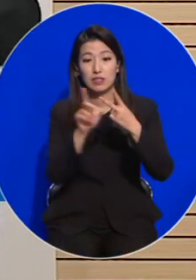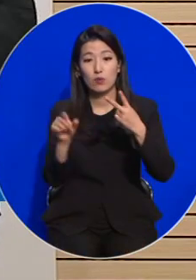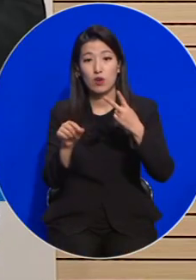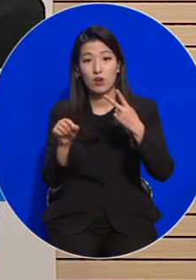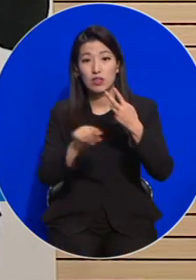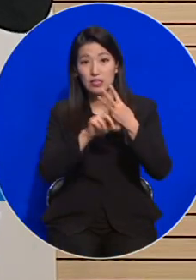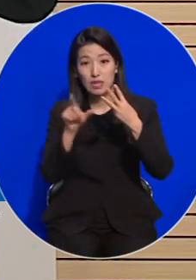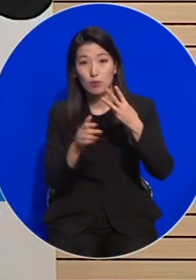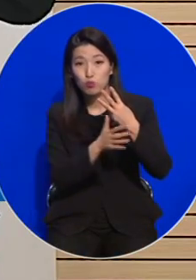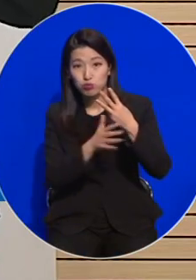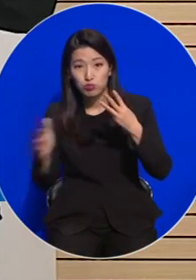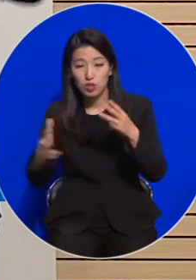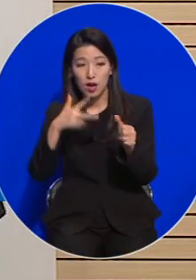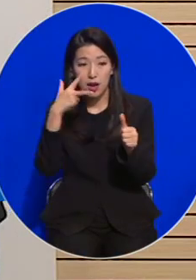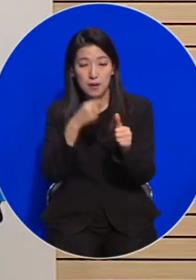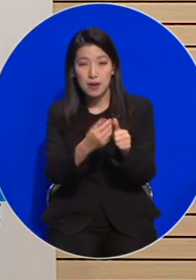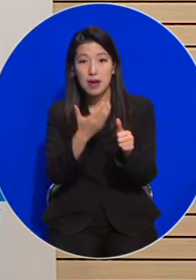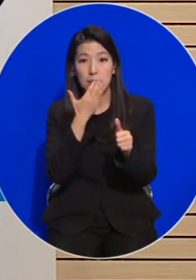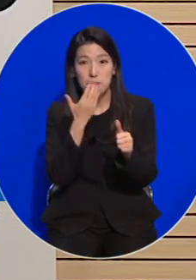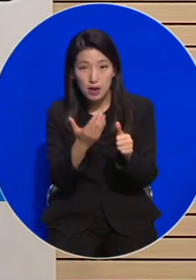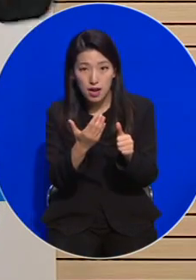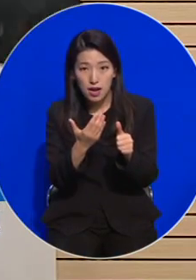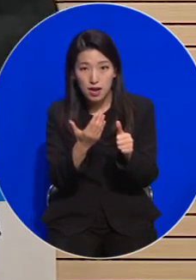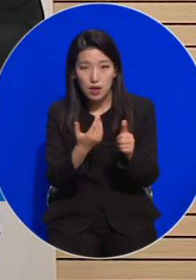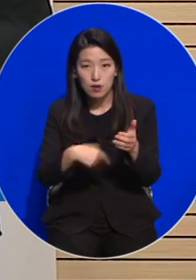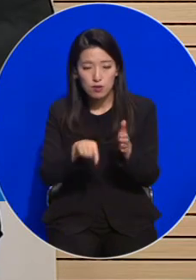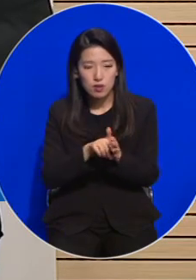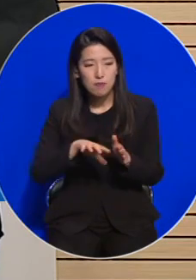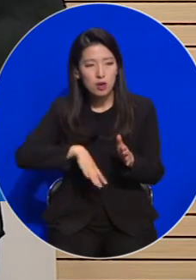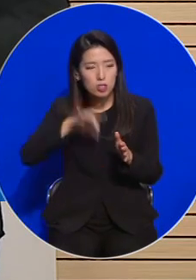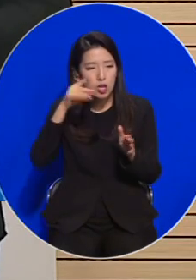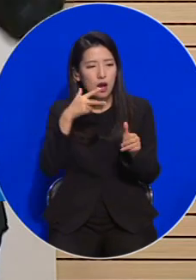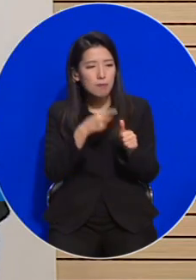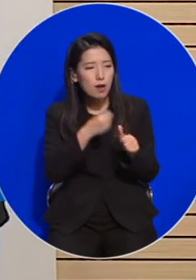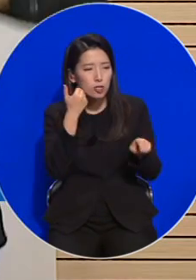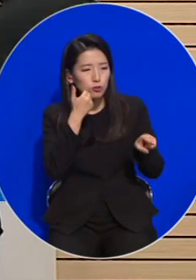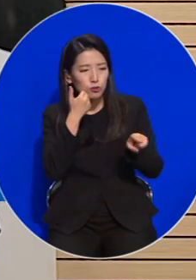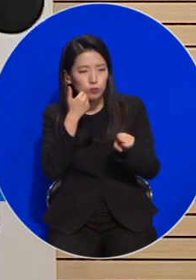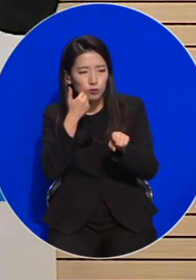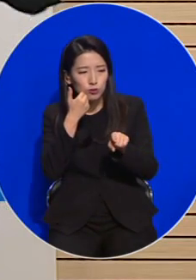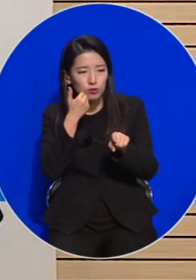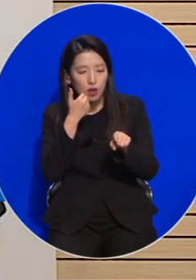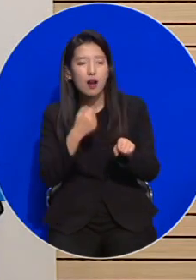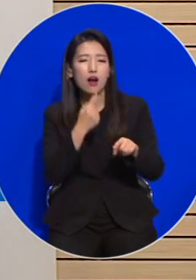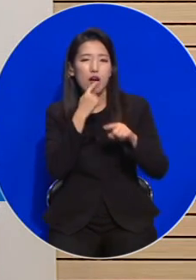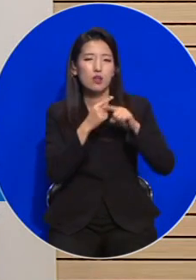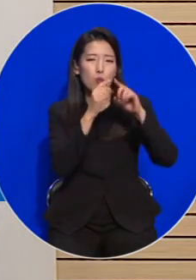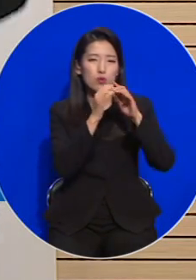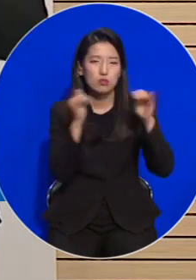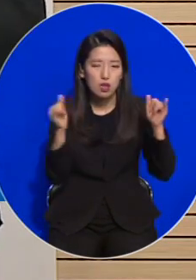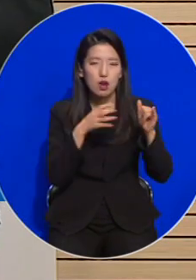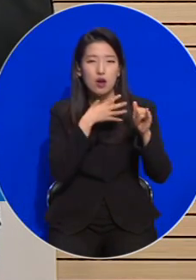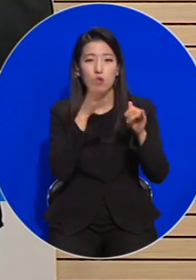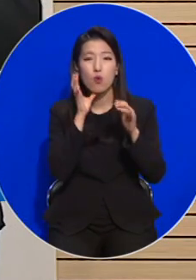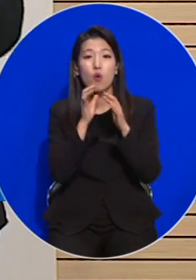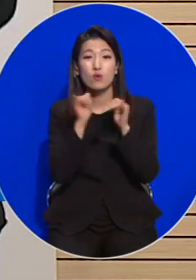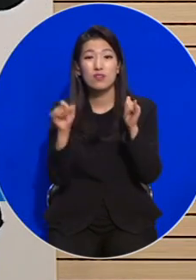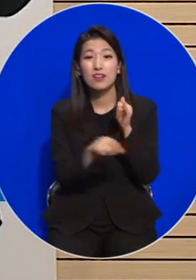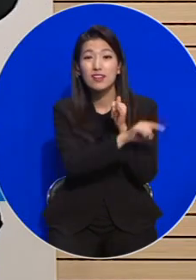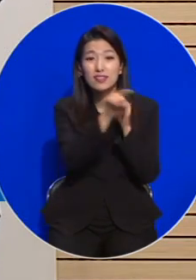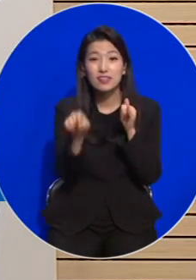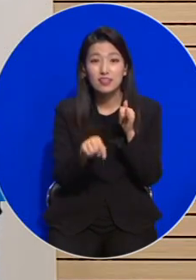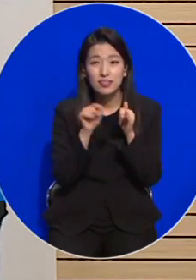바로 접종이 가능하도록 우선 접종 권장 대상자에 대한 예방접종은 인플루엔자 유행 시기